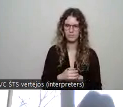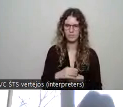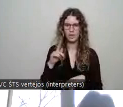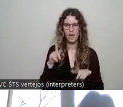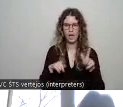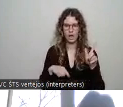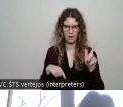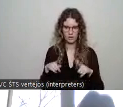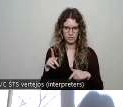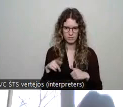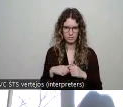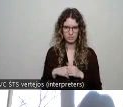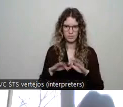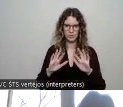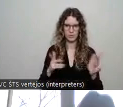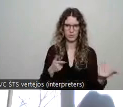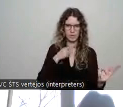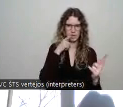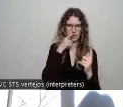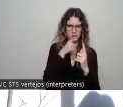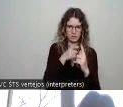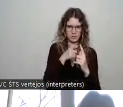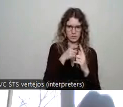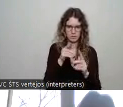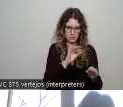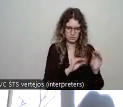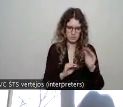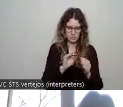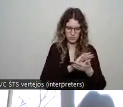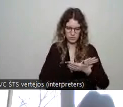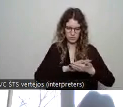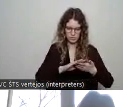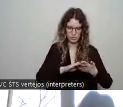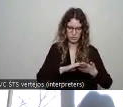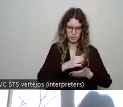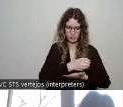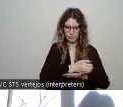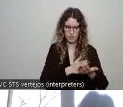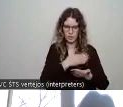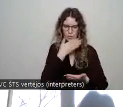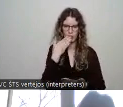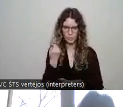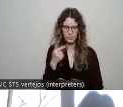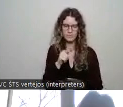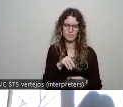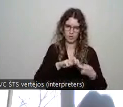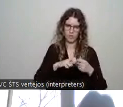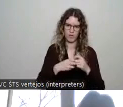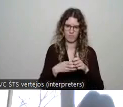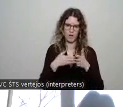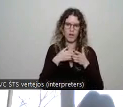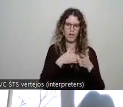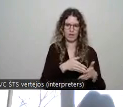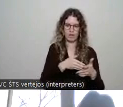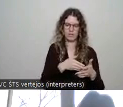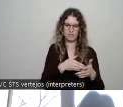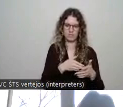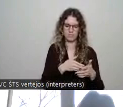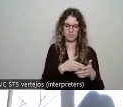jeigu šie tikslai nėra tinkamai apibrėžti, apibūdinti, tai be abejo, tai bus kliūtis į geros